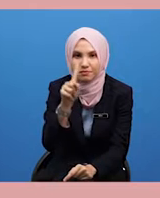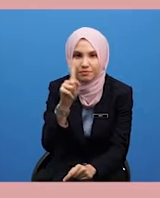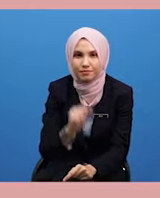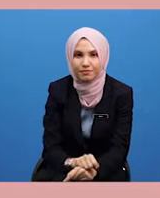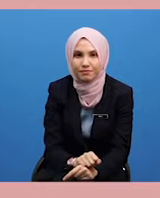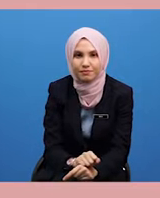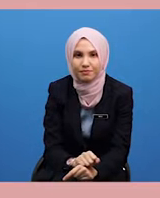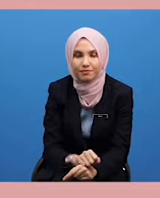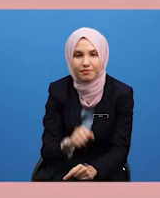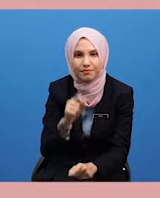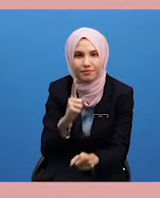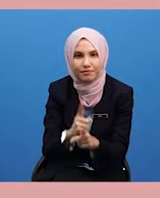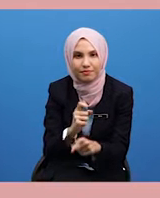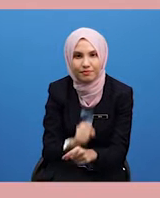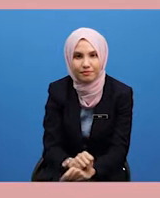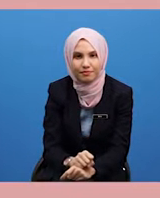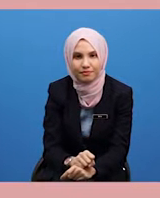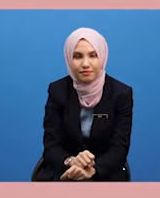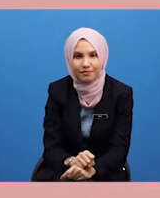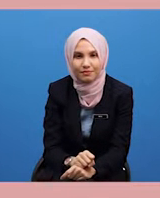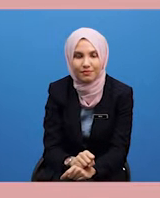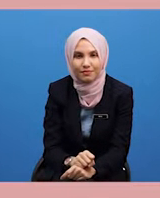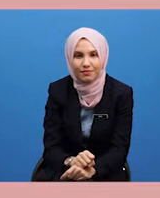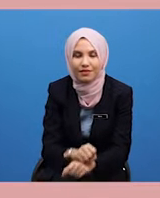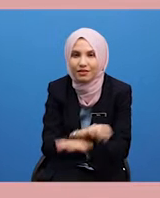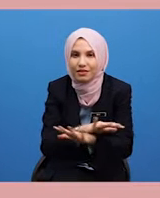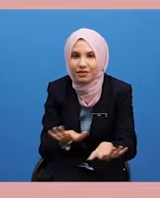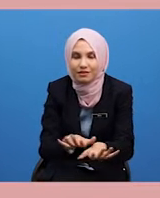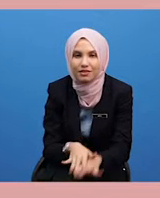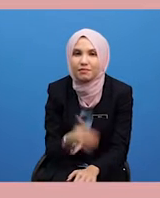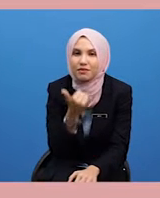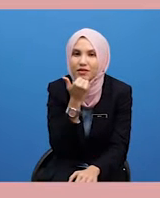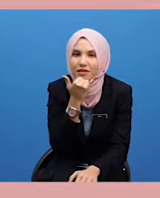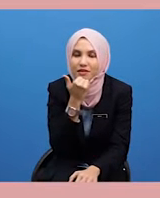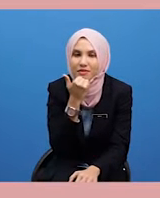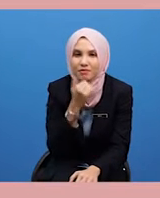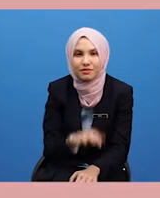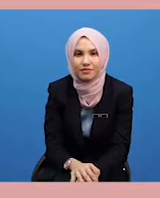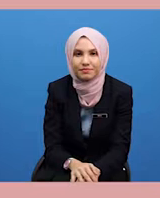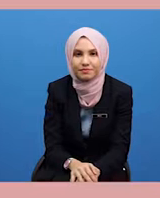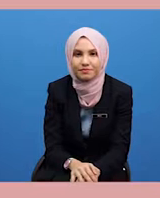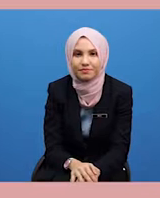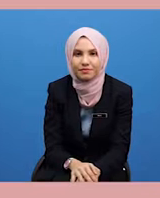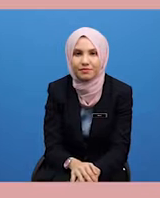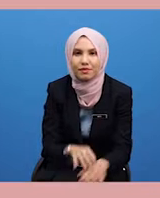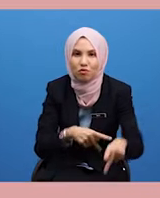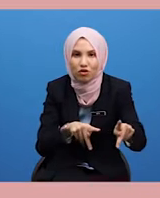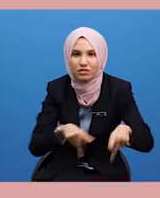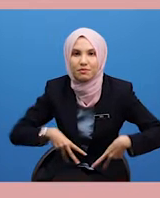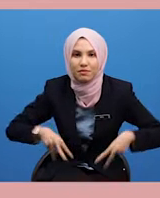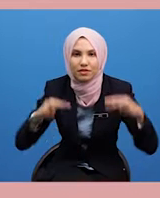Ya, ia langsung tidak benar ataupun palsu. Proses persenyawaan akan berlaku